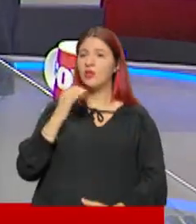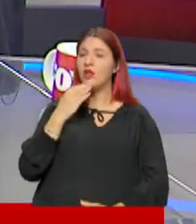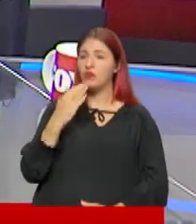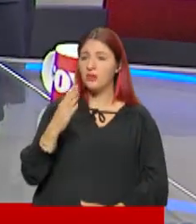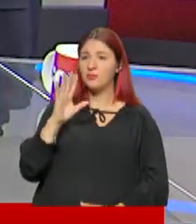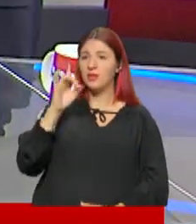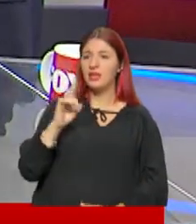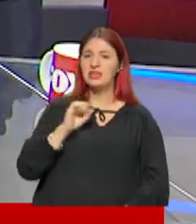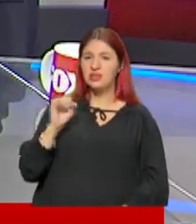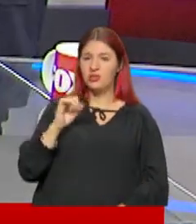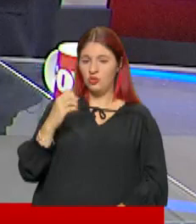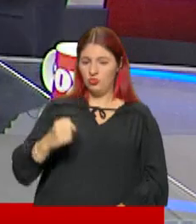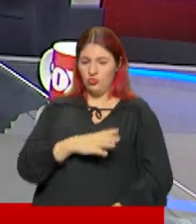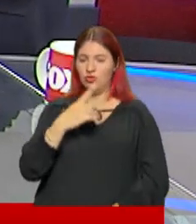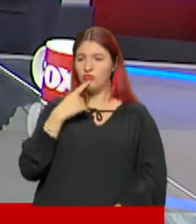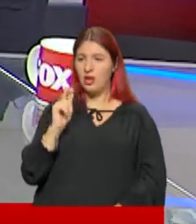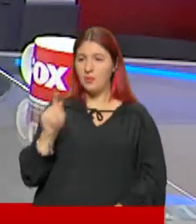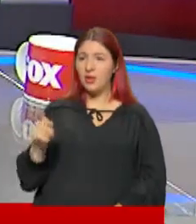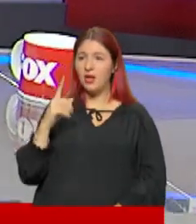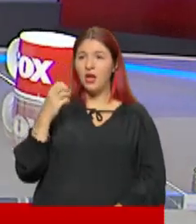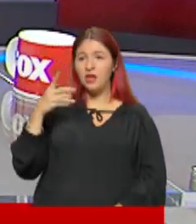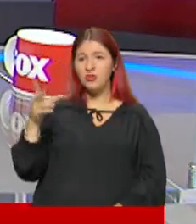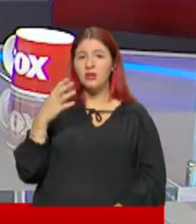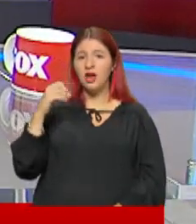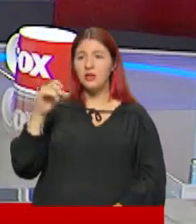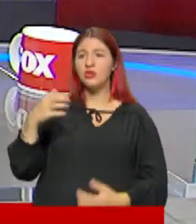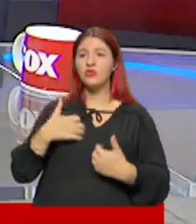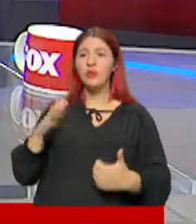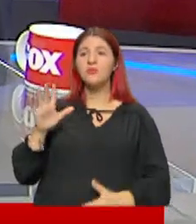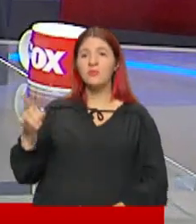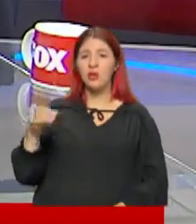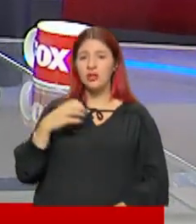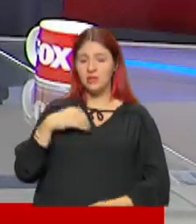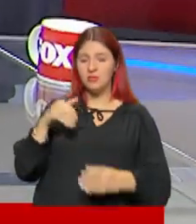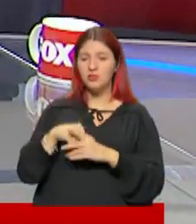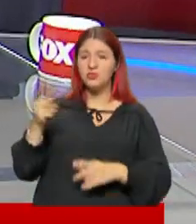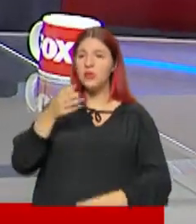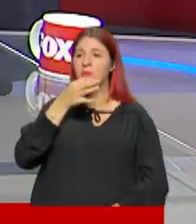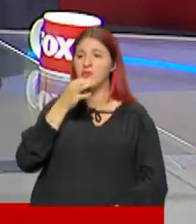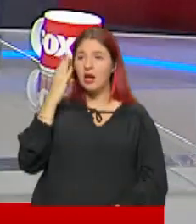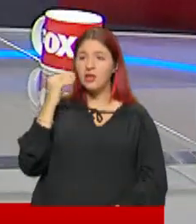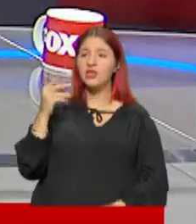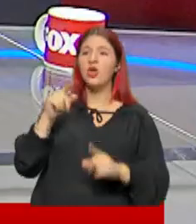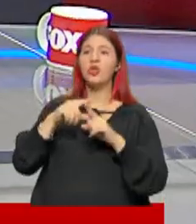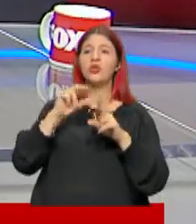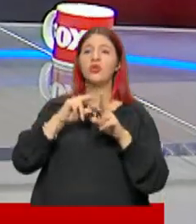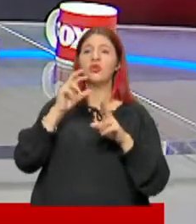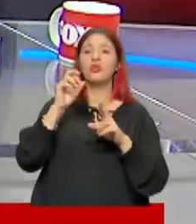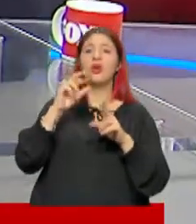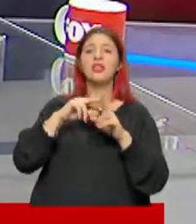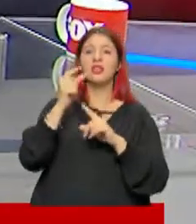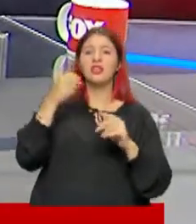çıktı. İlk tepki insanın duygusunu hissettiriyor. Dedim ki Erdoğan AKP'ye güvenmiyor. Ya partinin bu işi beceremeyeceğini anladı. TOKİ'yi seçime sokacak